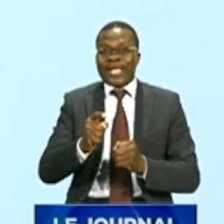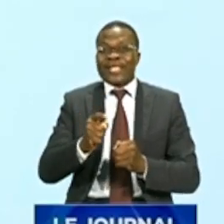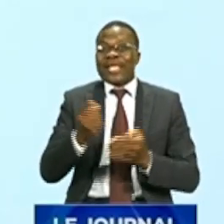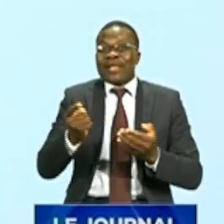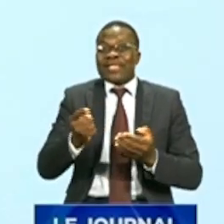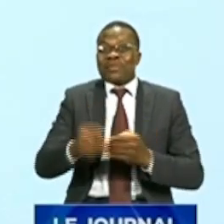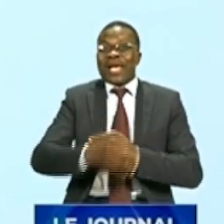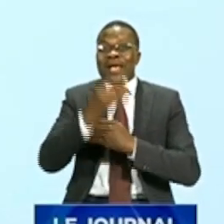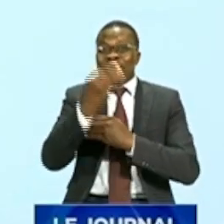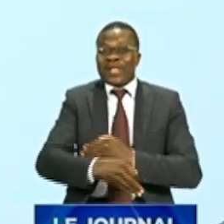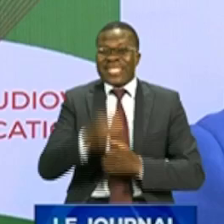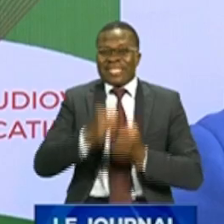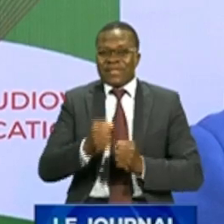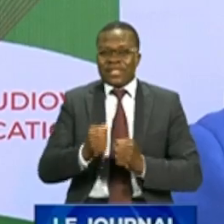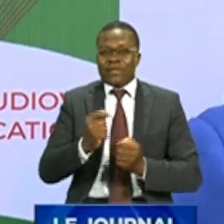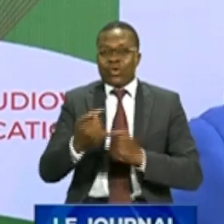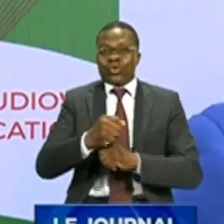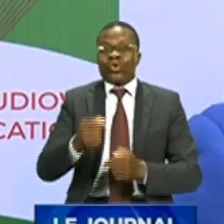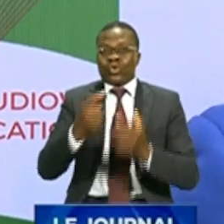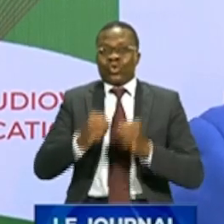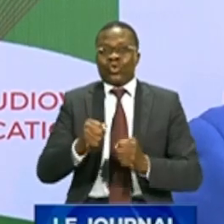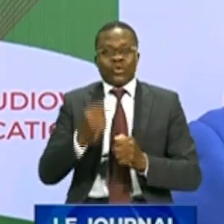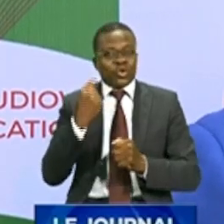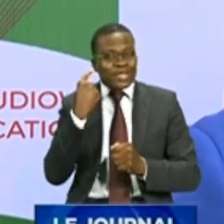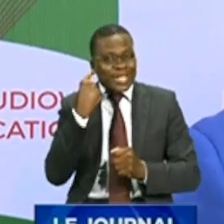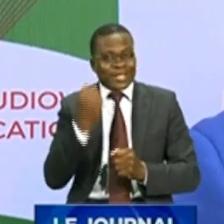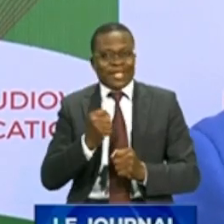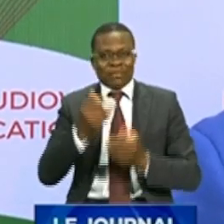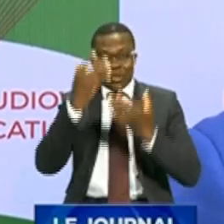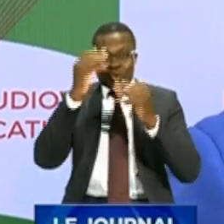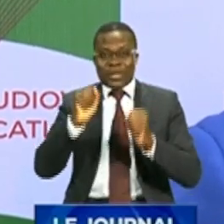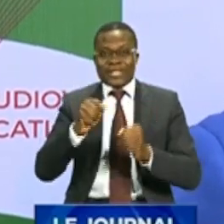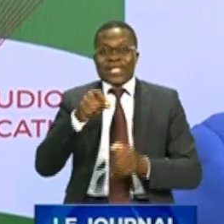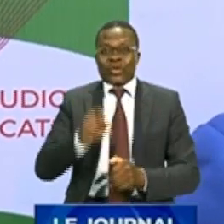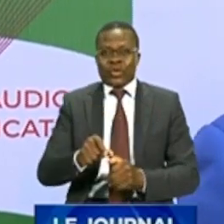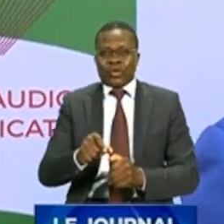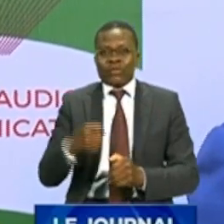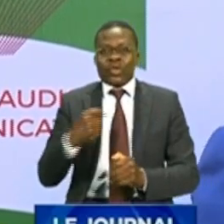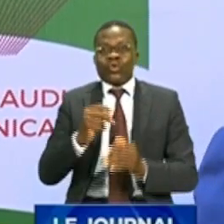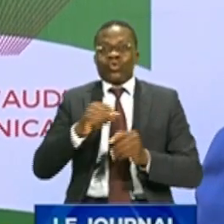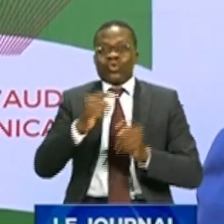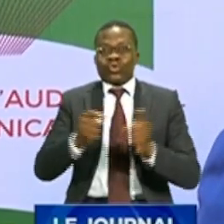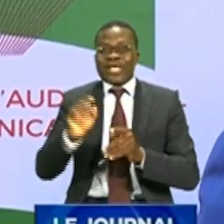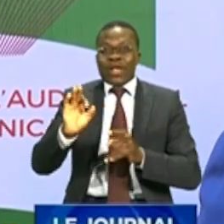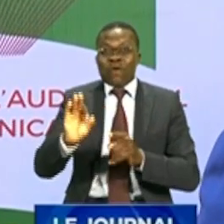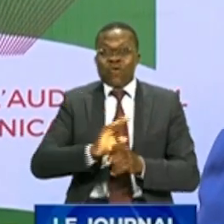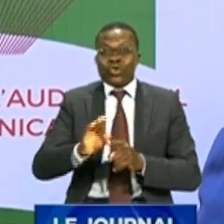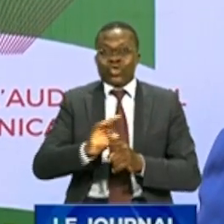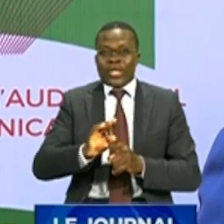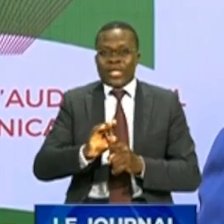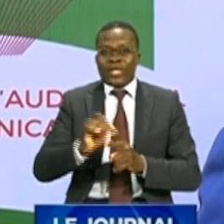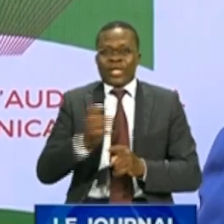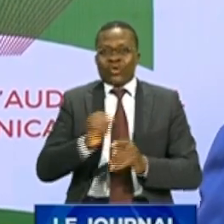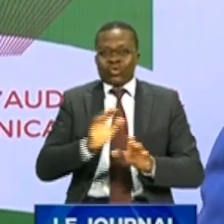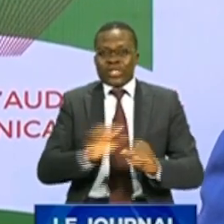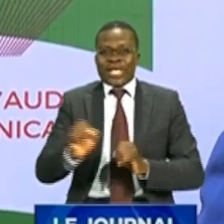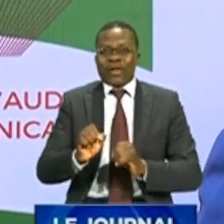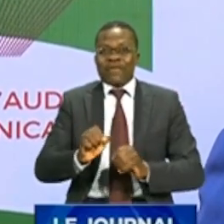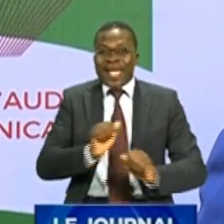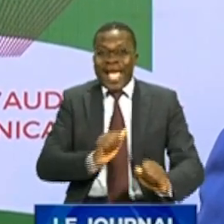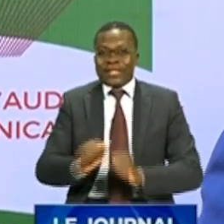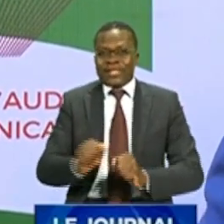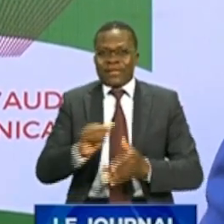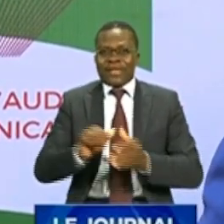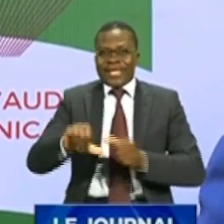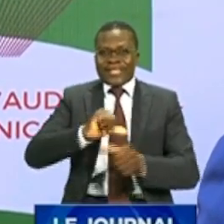barrière, aujourd'hui, nous venons d'entendre du président que nous allons fonctionner, nous allons faire activer